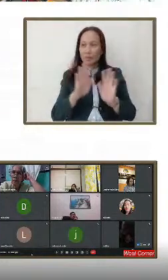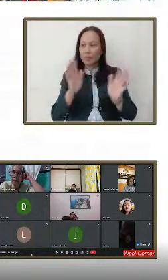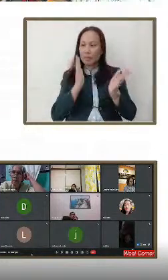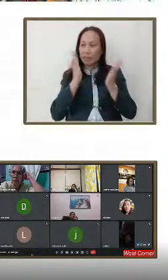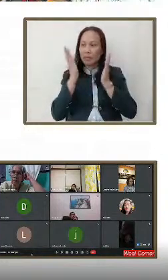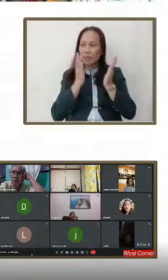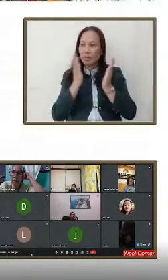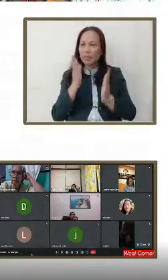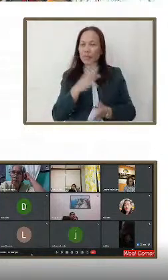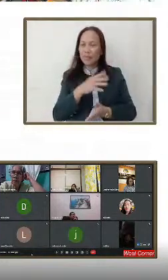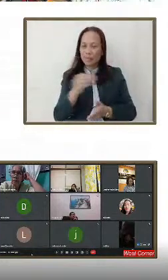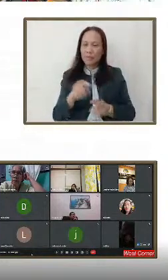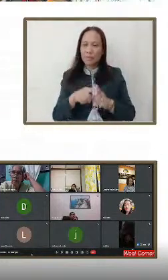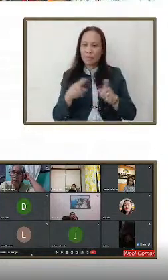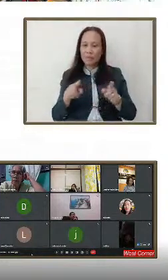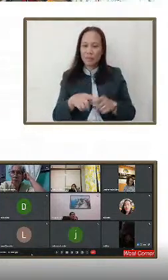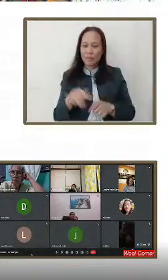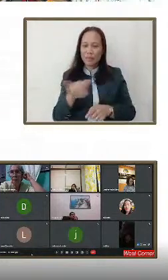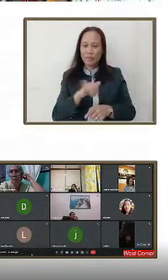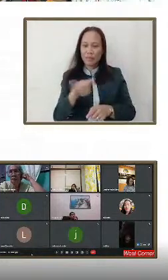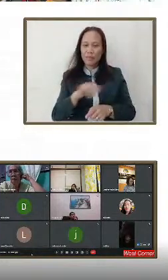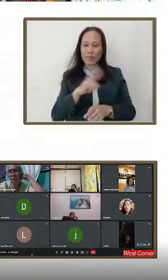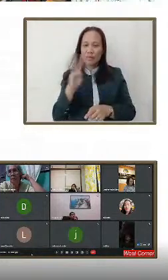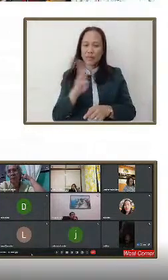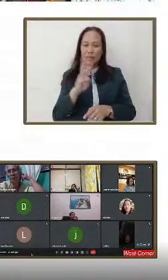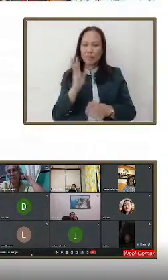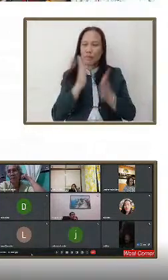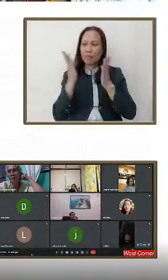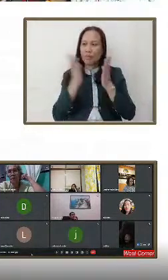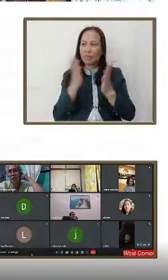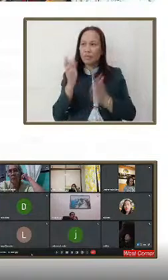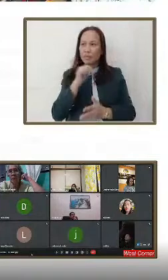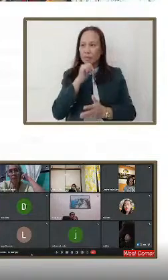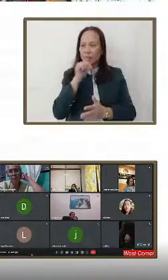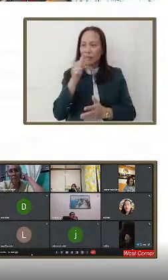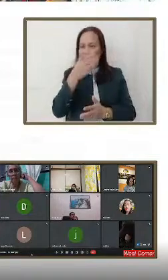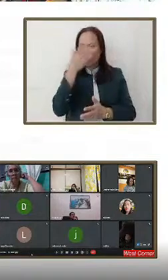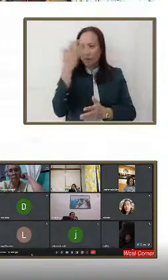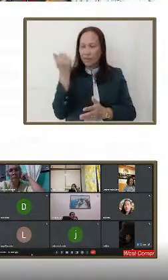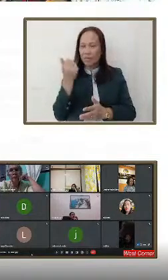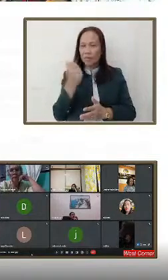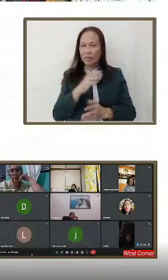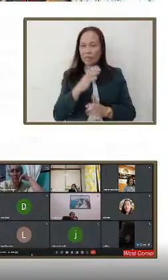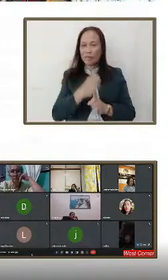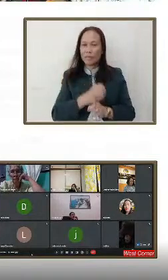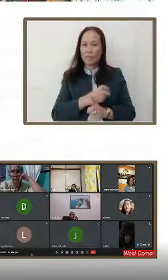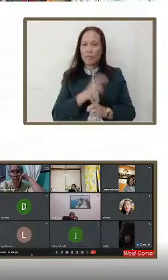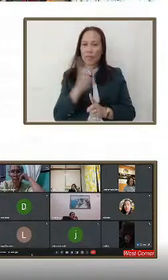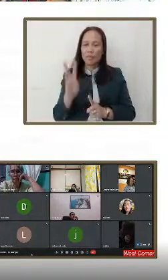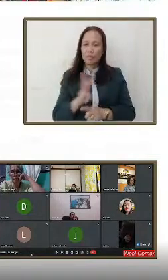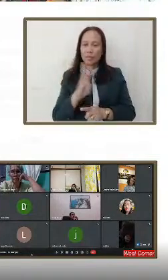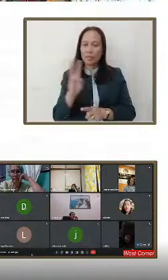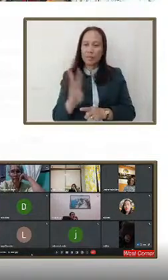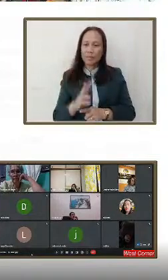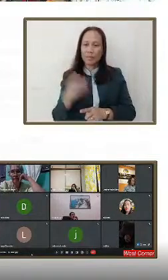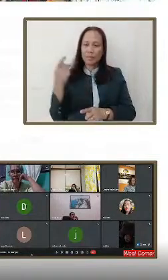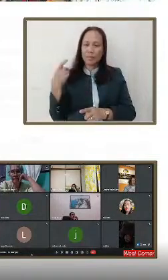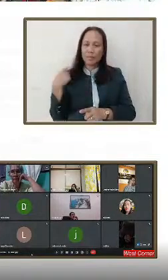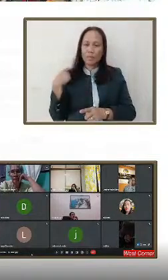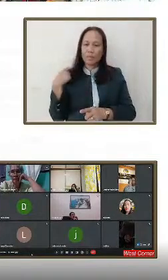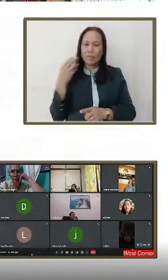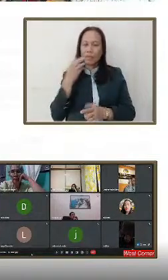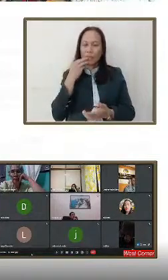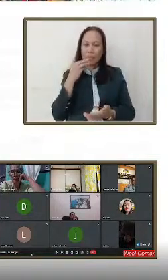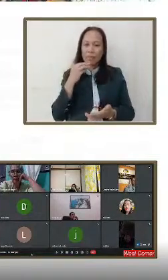excited for the Wednesday night service. Sabi ko nga sa inyo, huwag niyong kakaligtaan kasi every Wednesday, may series of messages po